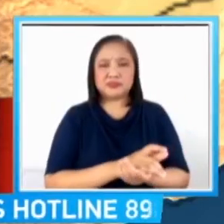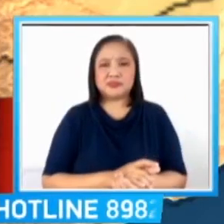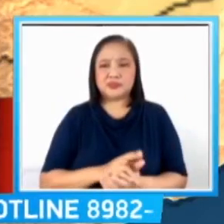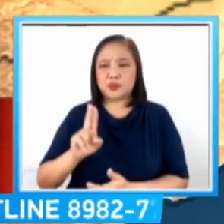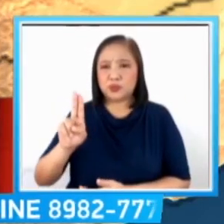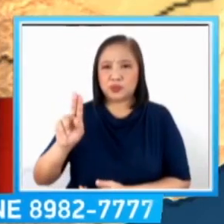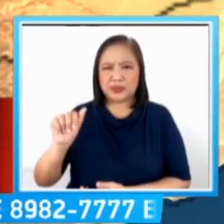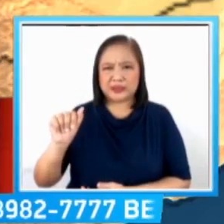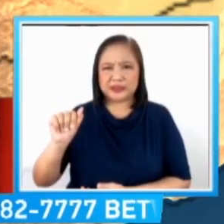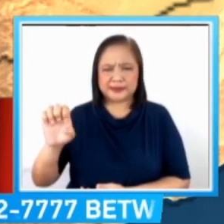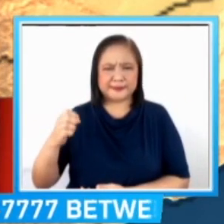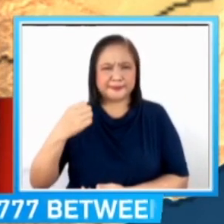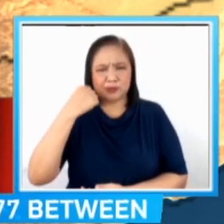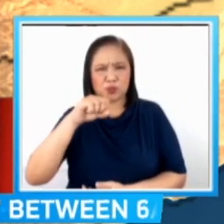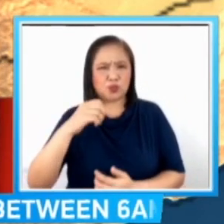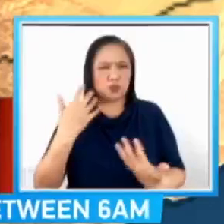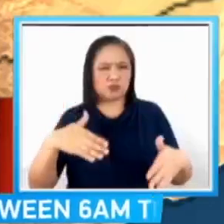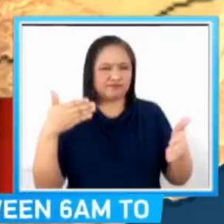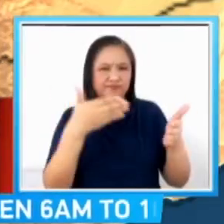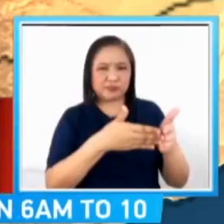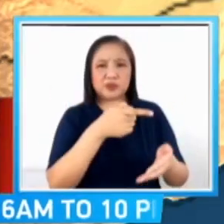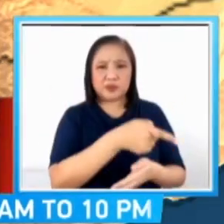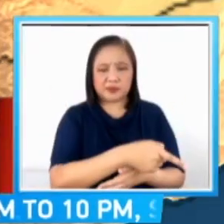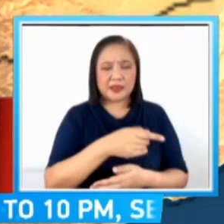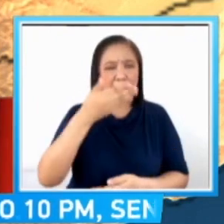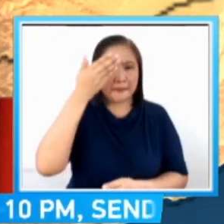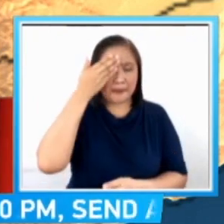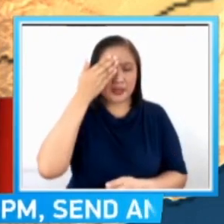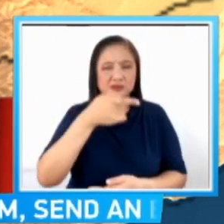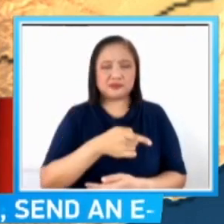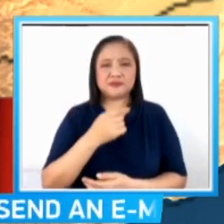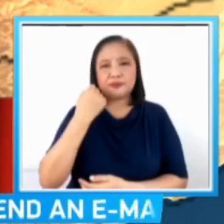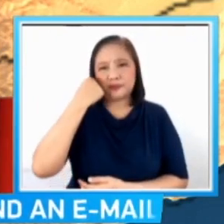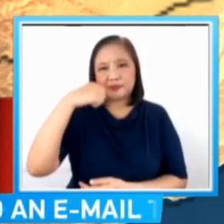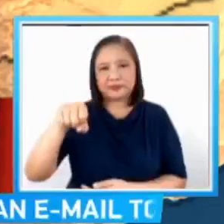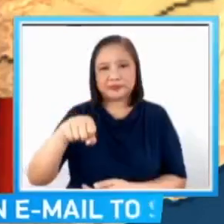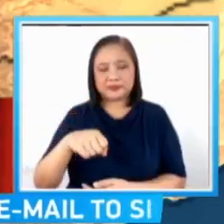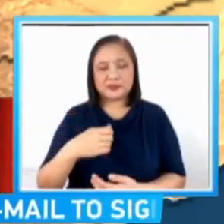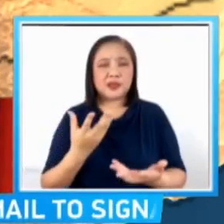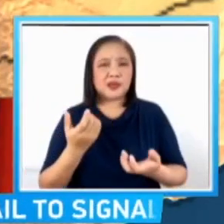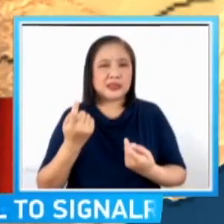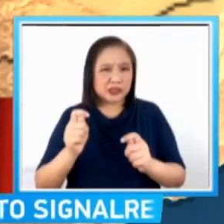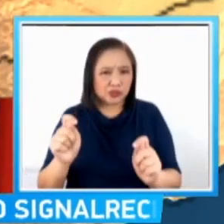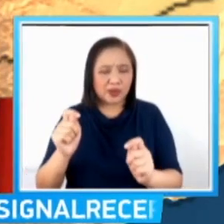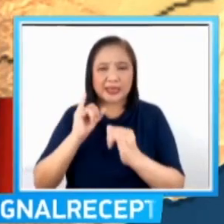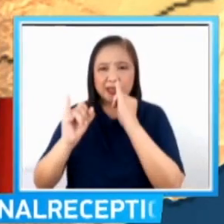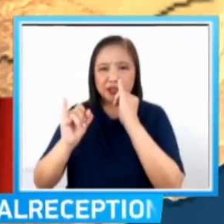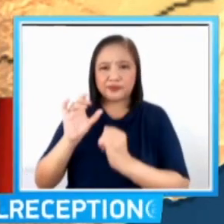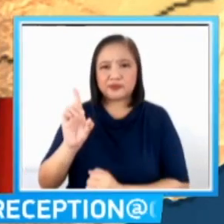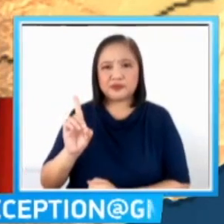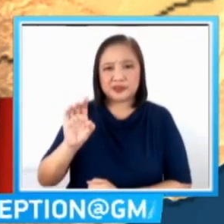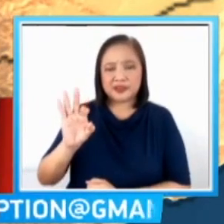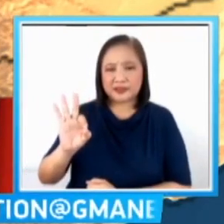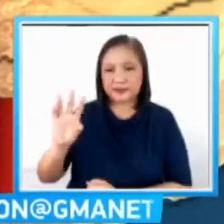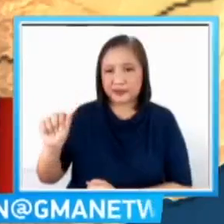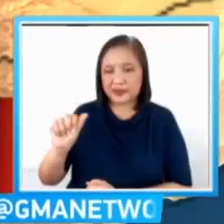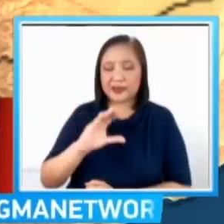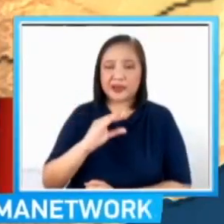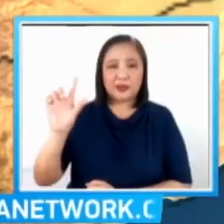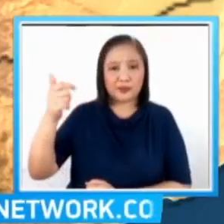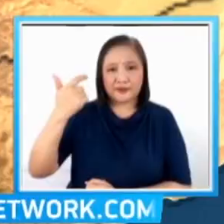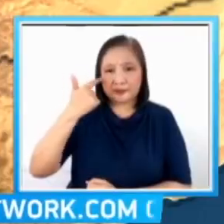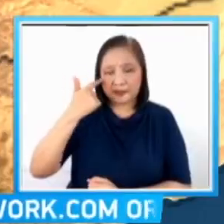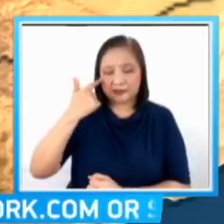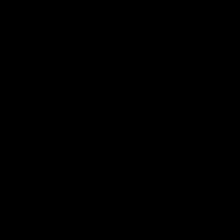of piracy ng mga rebelde. Sinusubukan pa po naming kunan ng pahayag ang DFA at iba pang ahensya ng gobyerno kaugnay